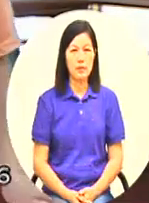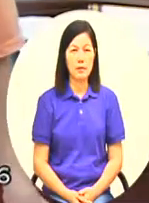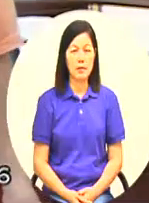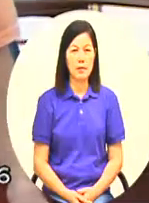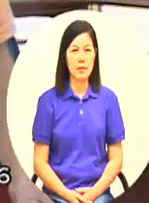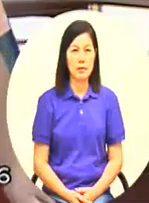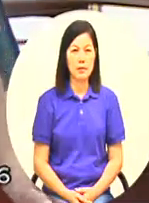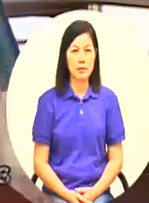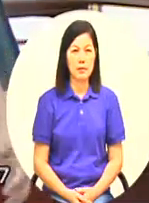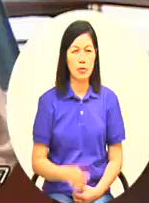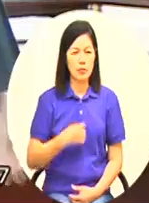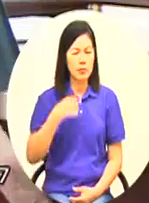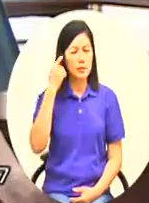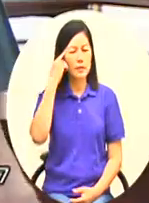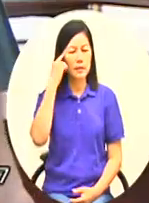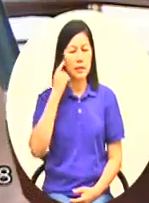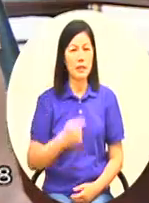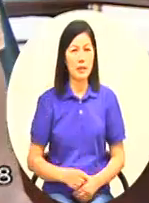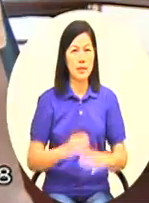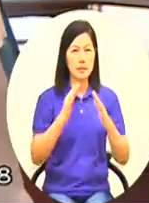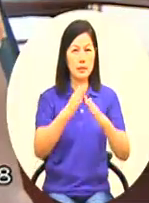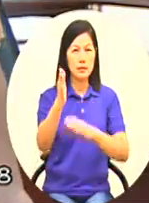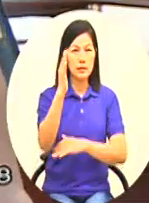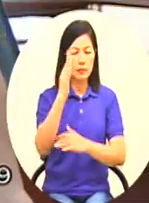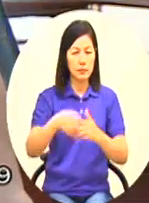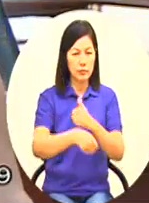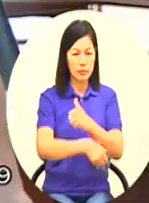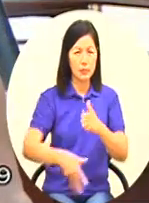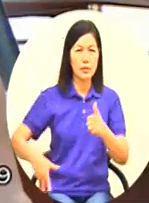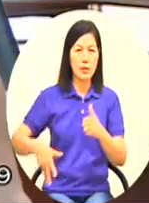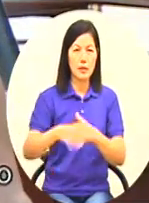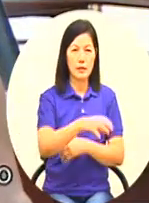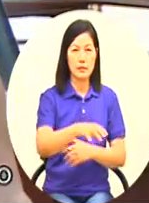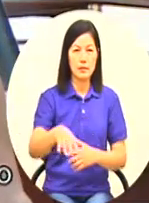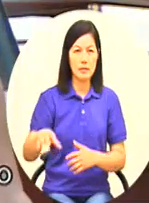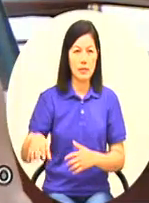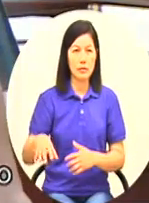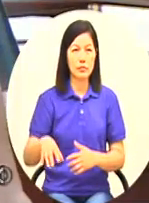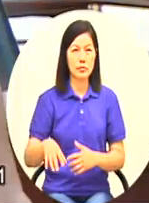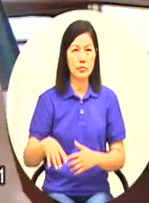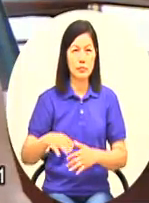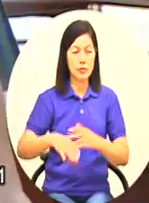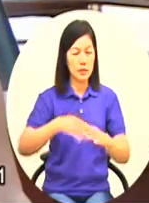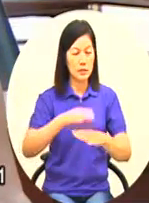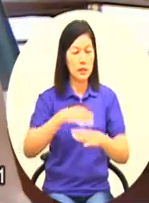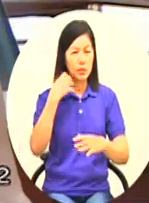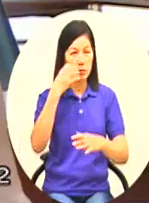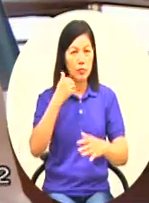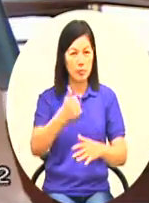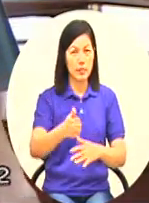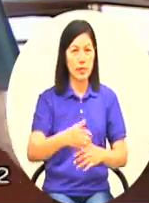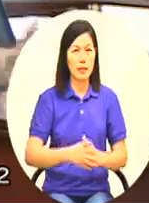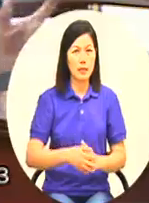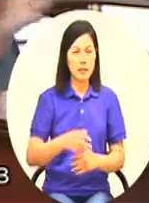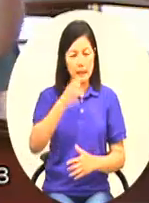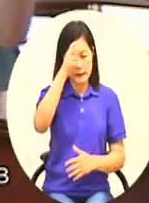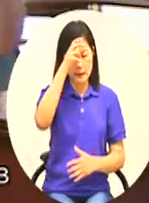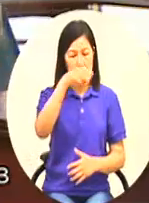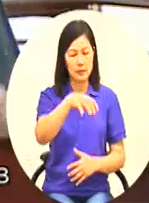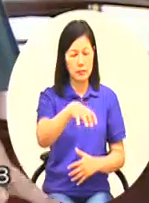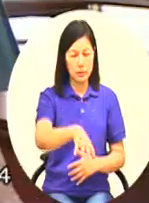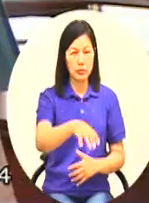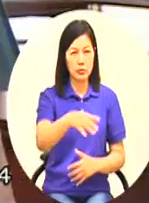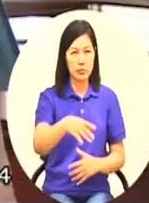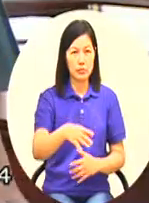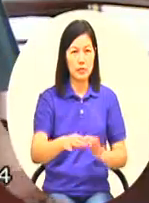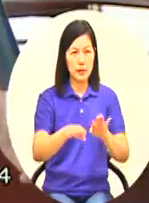诶，认定啊，是咱事务团队吼各局势努力一个成果。但是徛伫第一线的嘛是警察局，治安不好，人家就不会